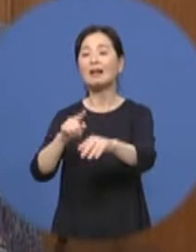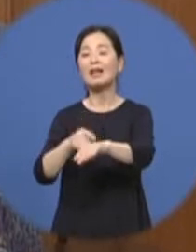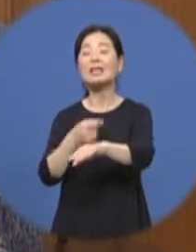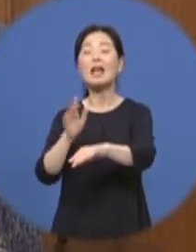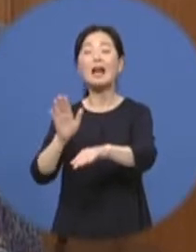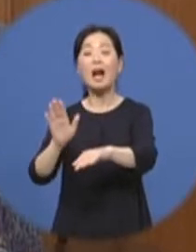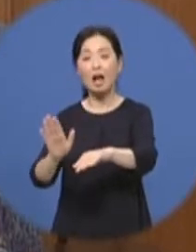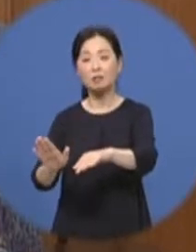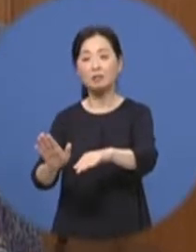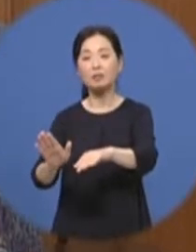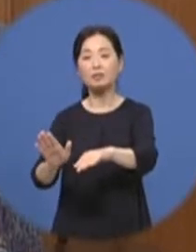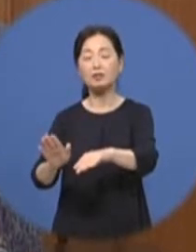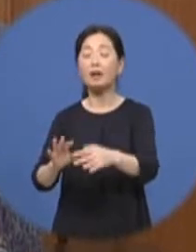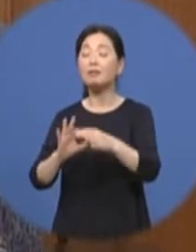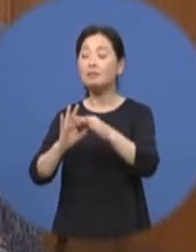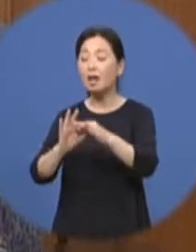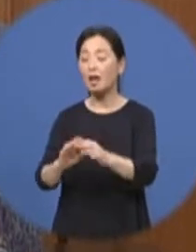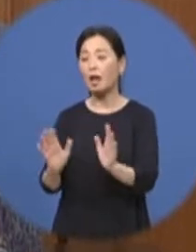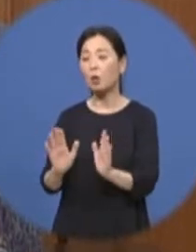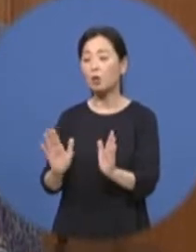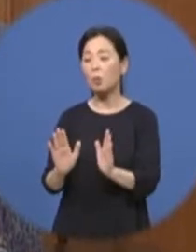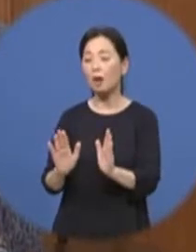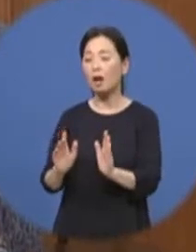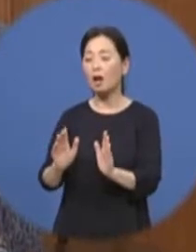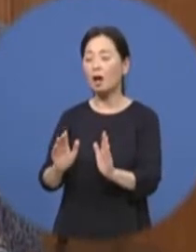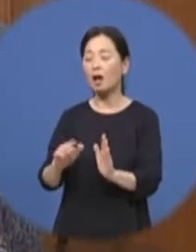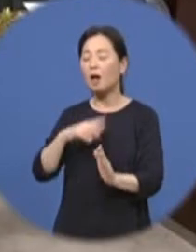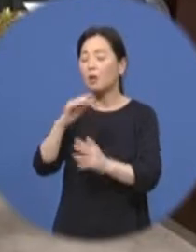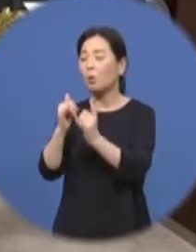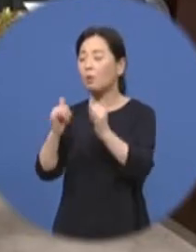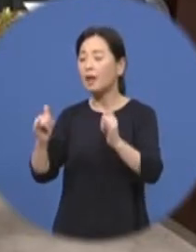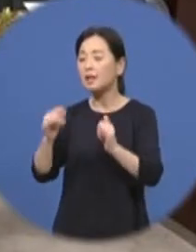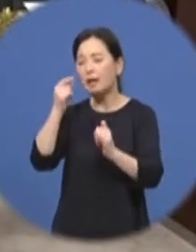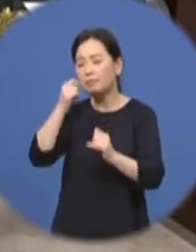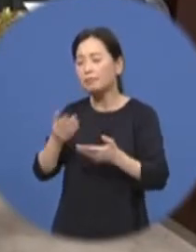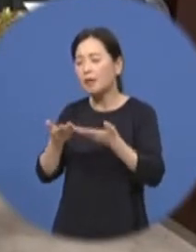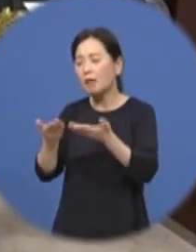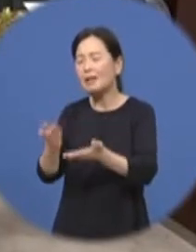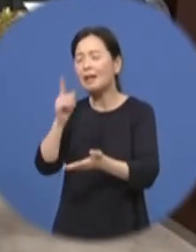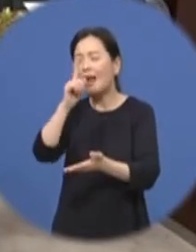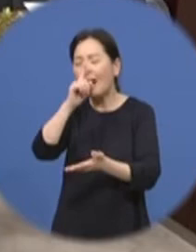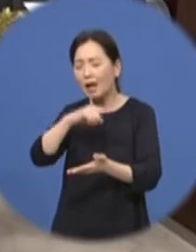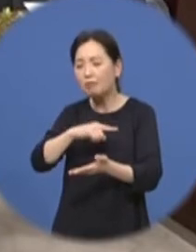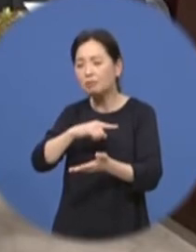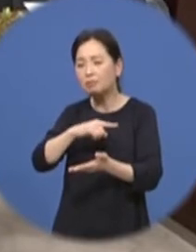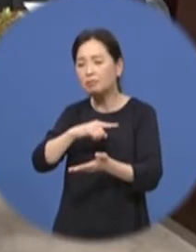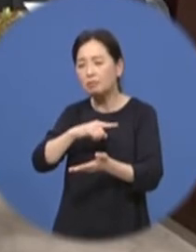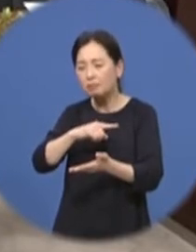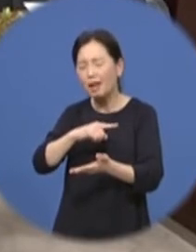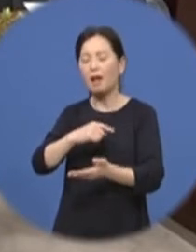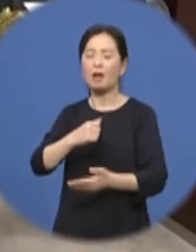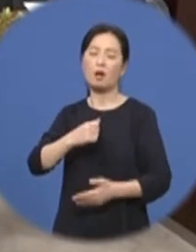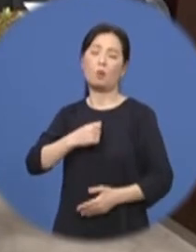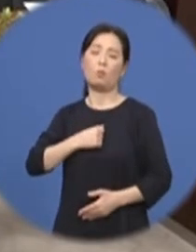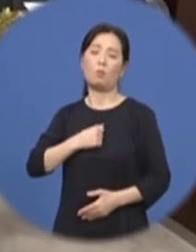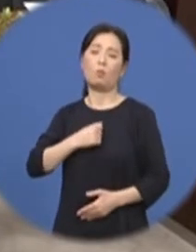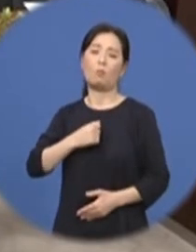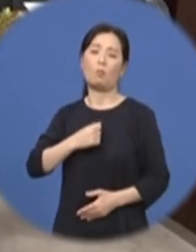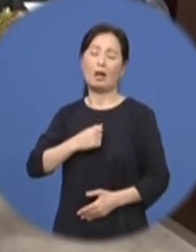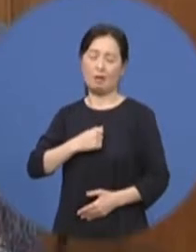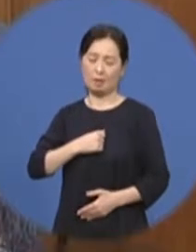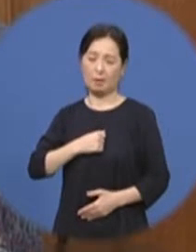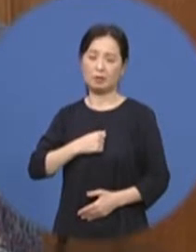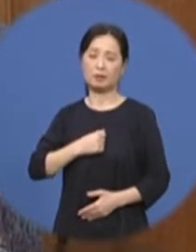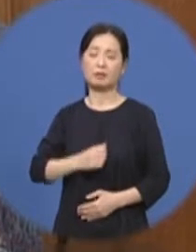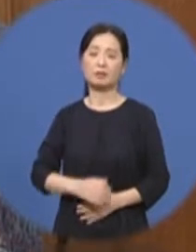ちは決してこの人たちを泣かしたあかんって言うんです。悪いことしたあかんってちゃんと子どもが言